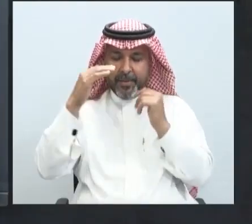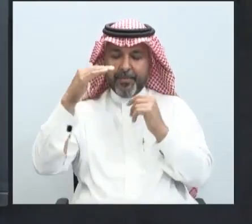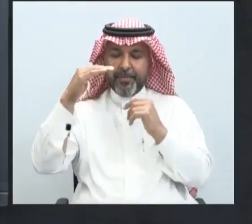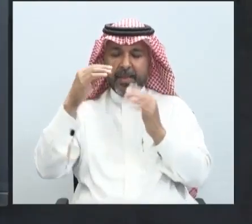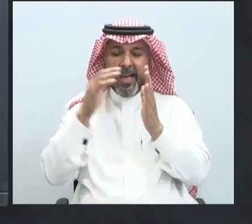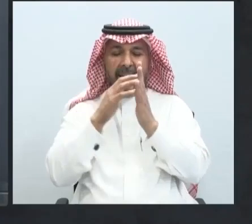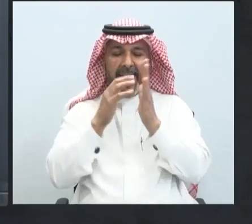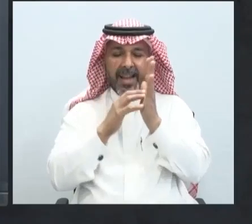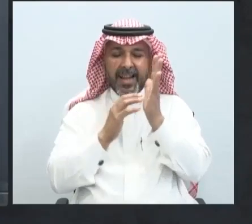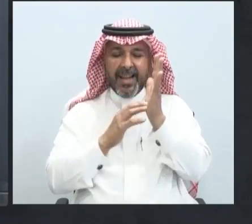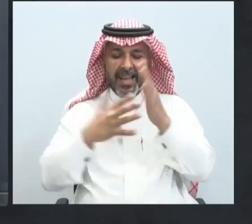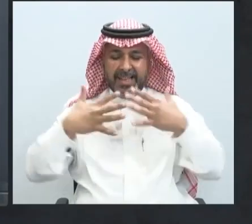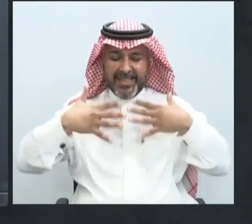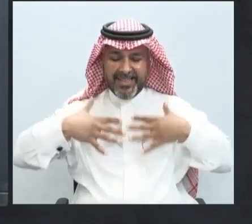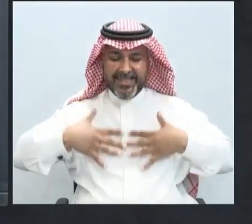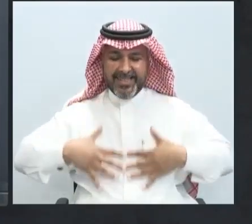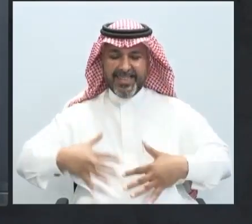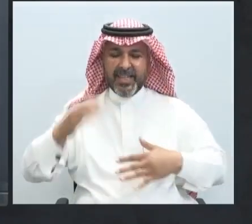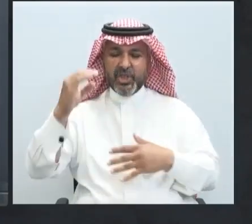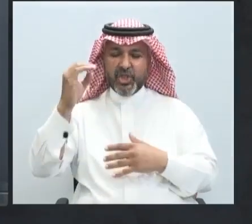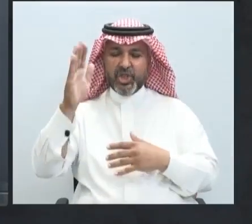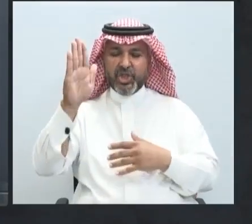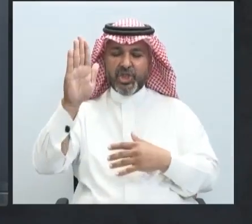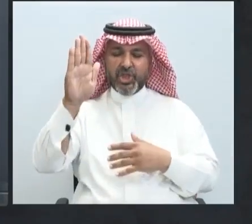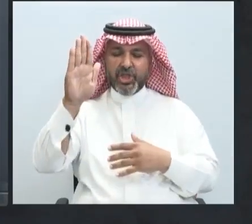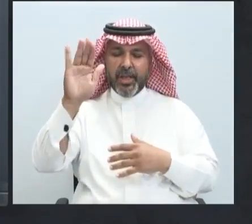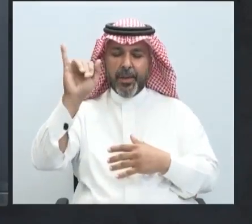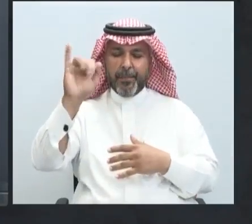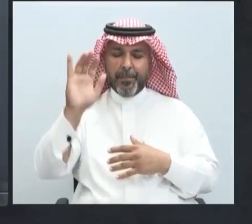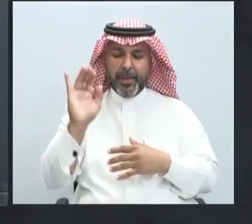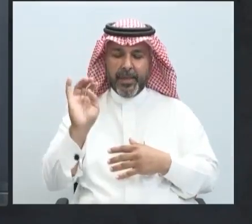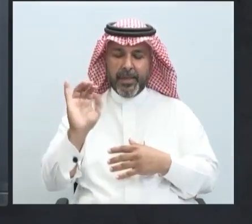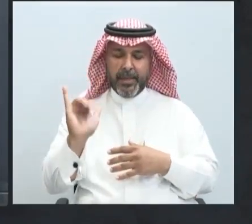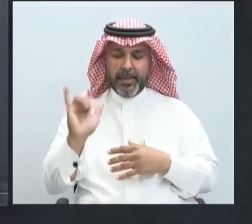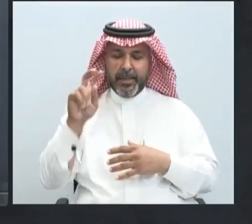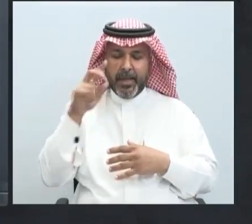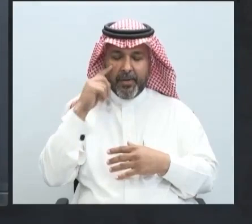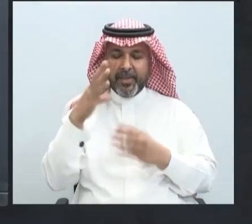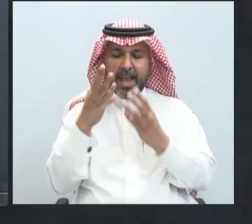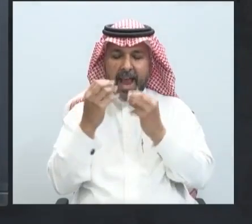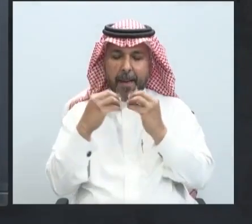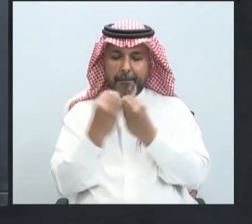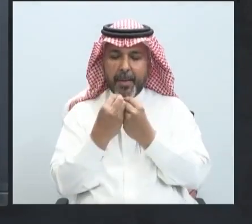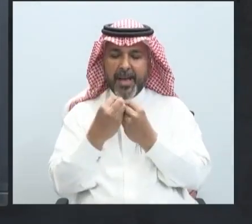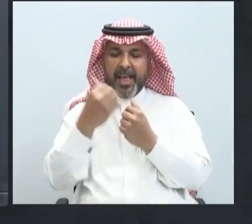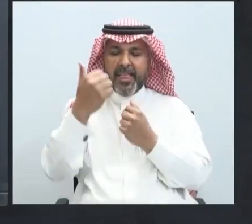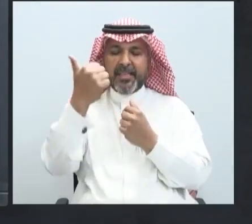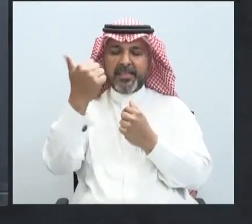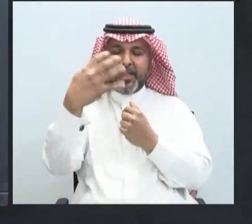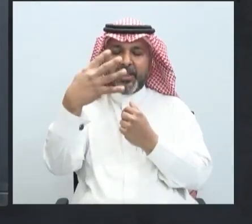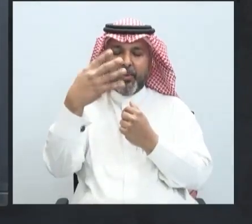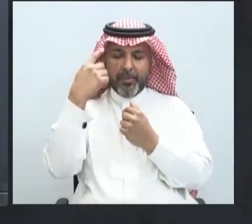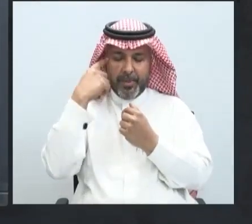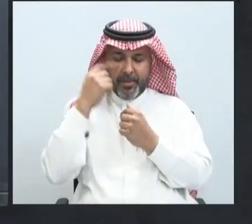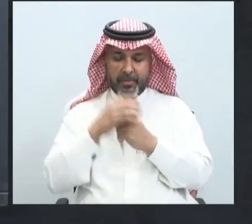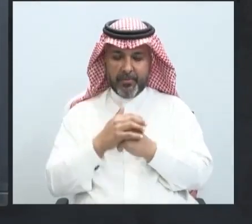نذكر ان بها العدد الكامل من الكروموسومات بمعنى 46 كروموسوم نعبر عنها بطريقه اخرى ثنائيه الكروموسوم نرمز لها